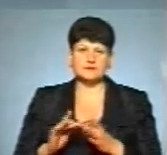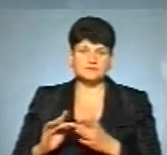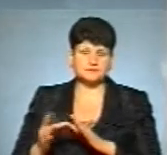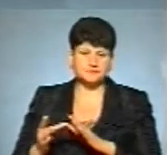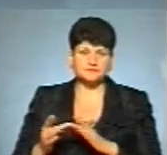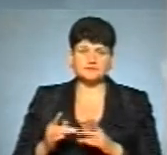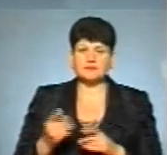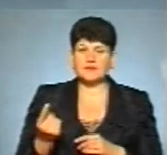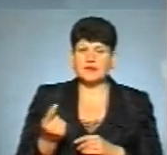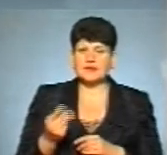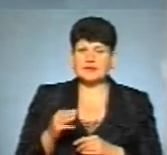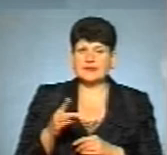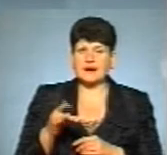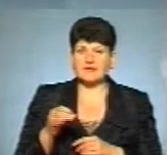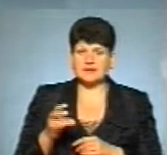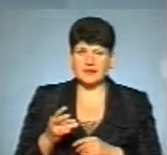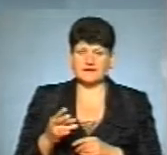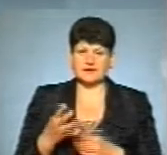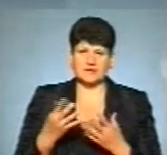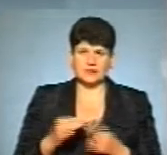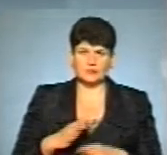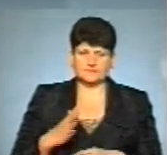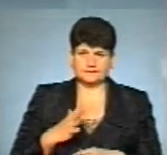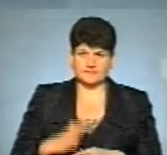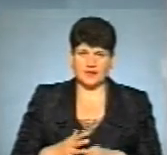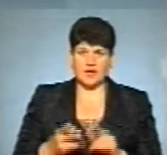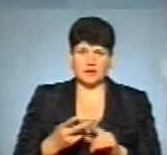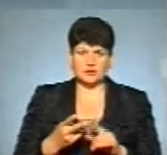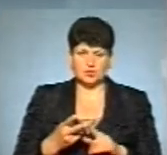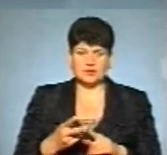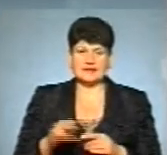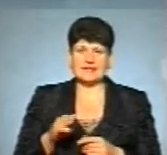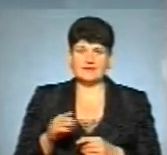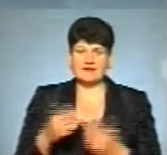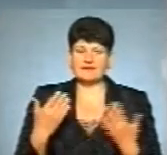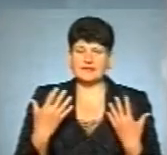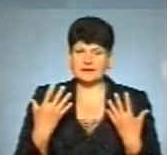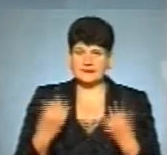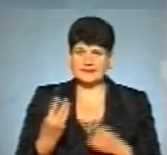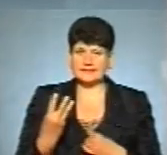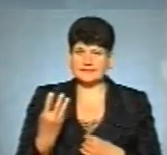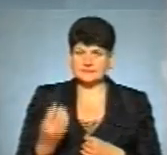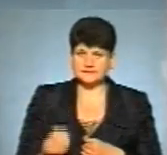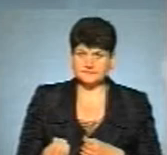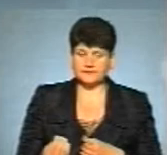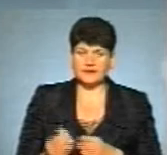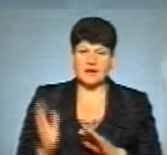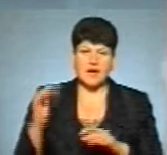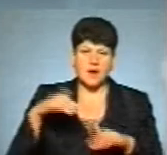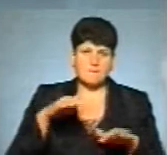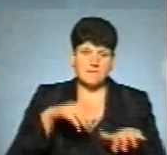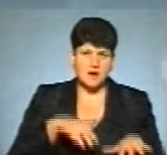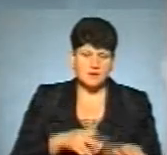перші травневі були такі ще дуже витримані, а вже другі травневі вихідні, три дні, таке як Карпати